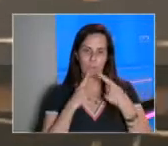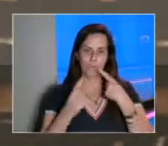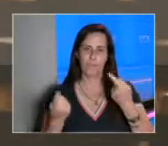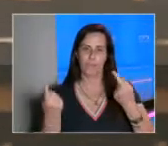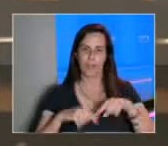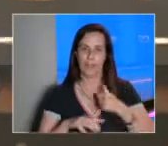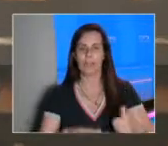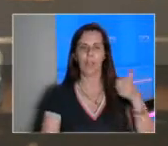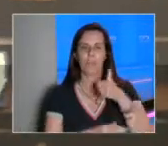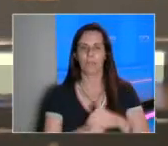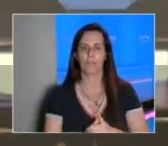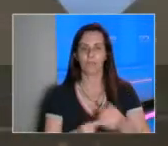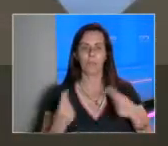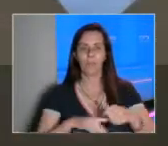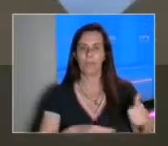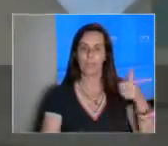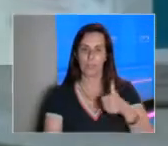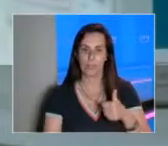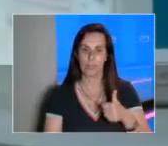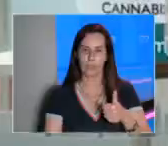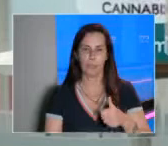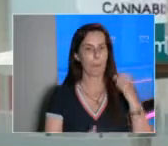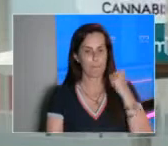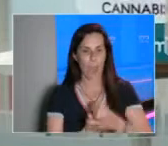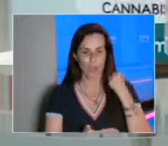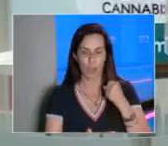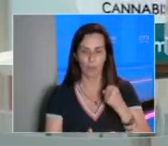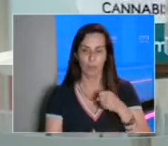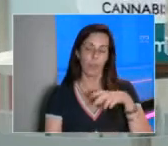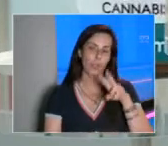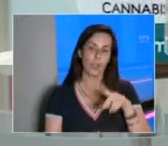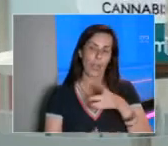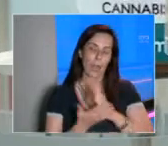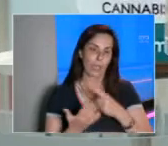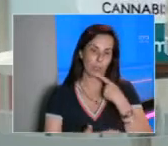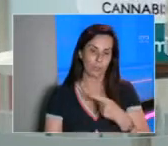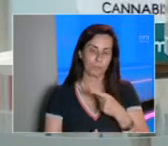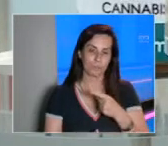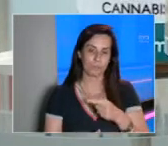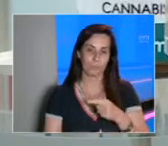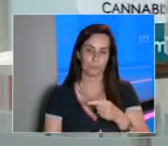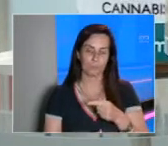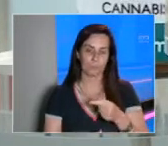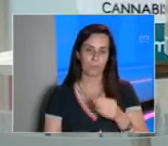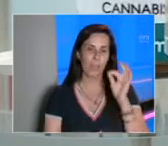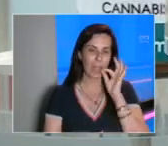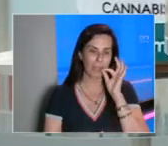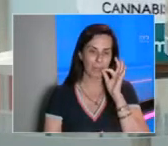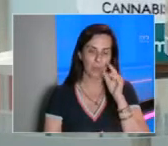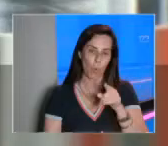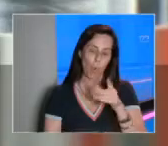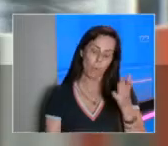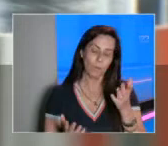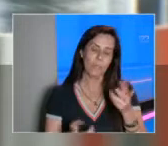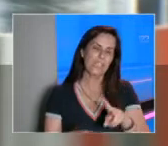ועדת השרים. ועדת השרים כאמור מאשרת. יש מי שאומרו שהסם הזה, סם הקנאביס, הוא